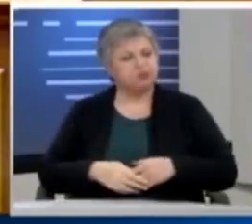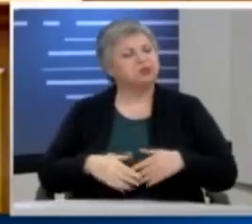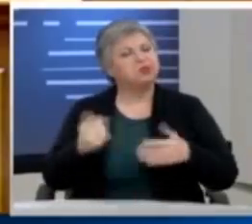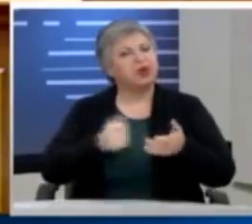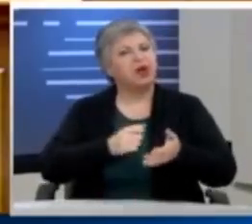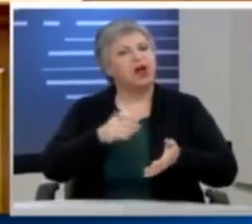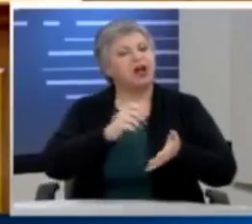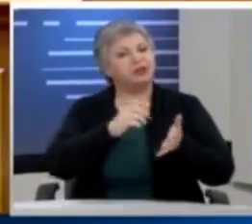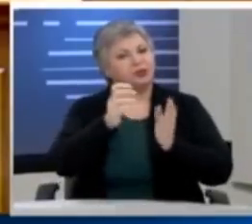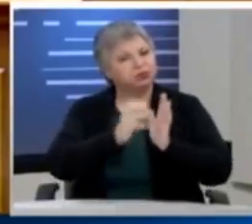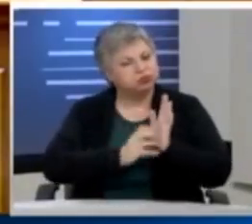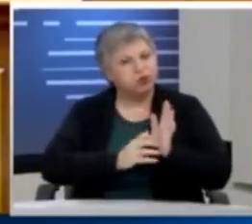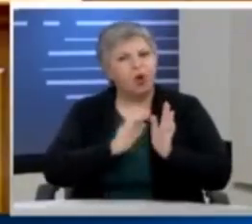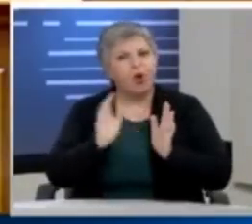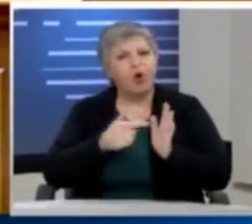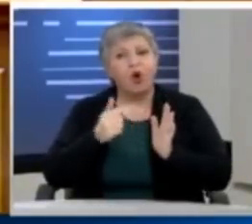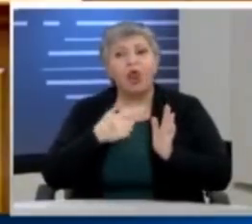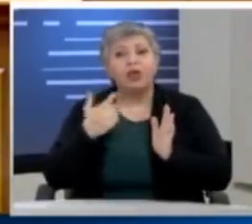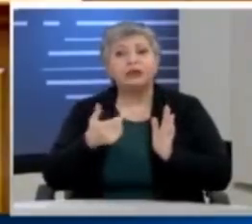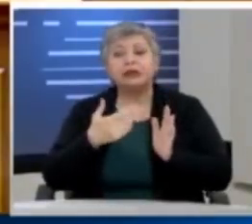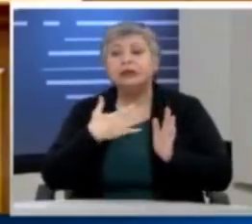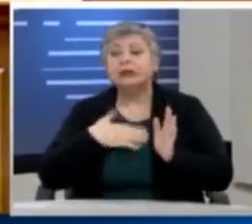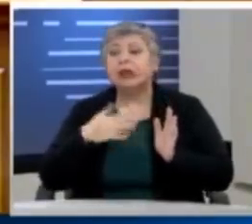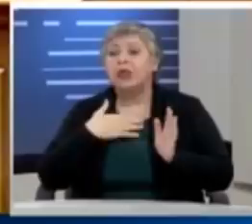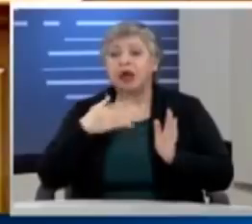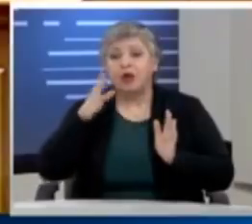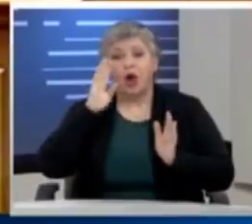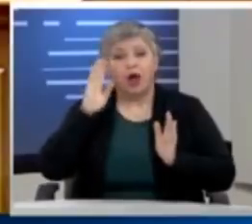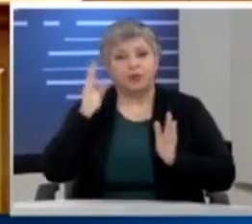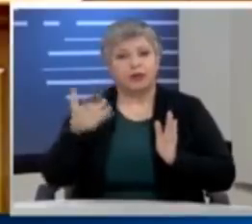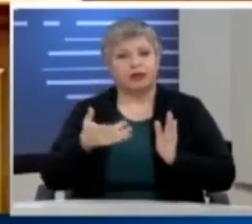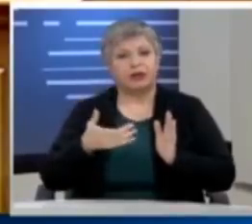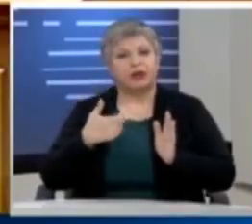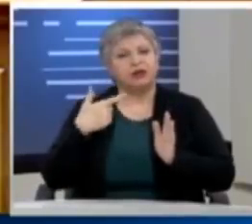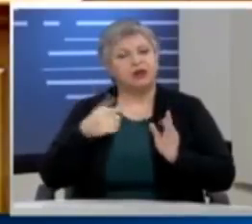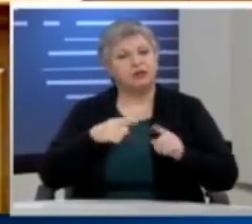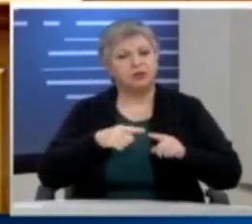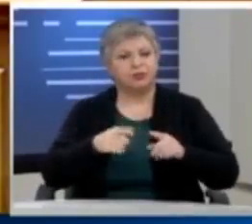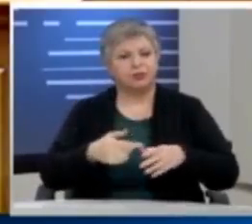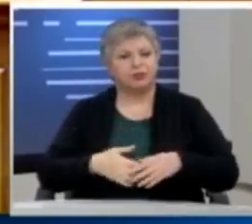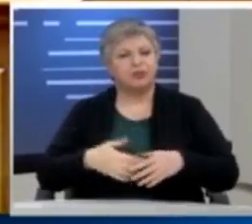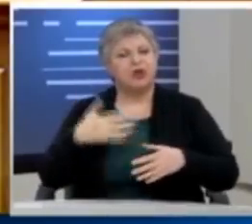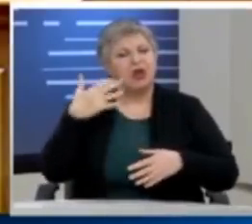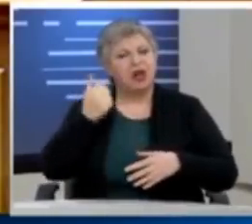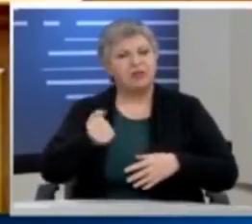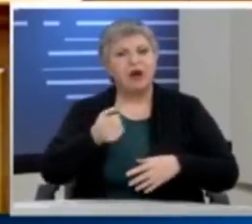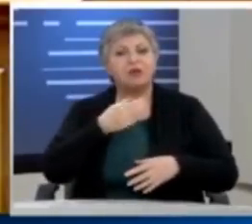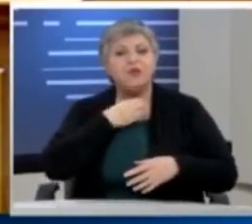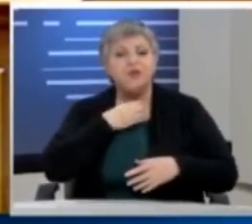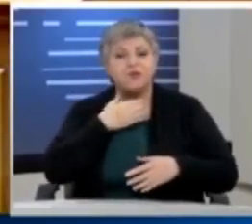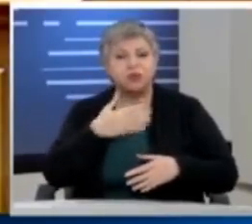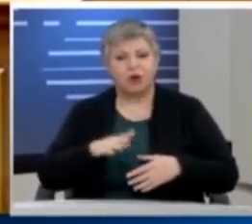σας και τους συνοδοιπόρους σας. Υπάρχουν αρκετοί γκεμπελίσκοι, ιδιαίτερα τις τελευταίες μέρες